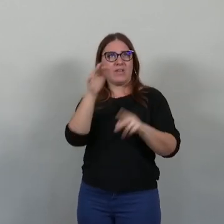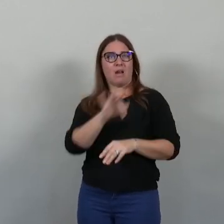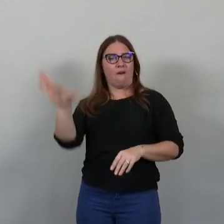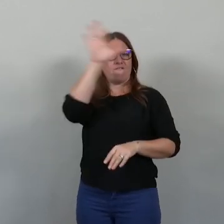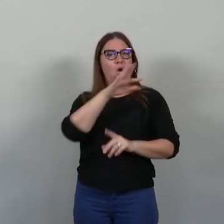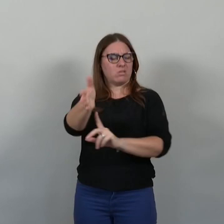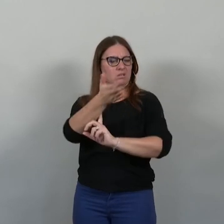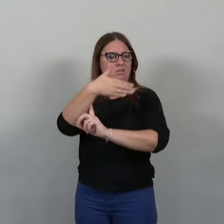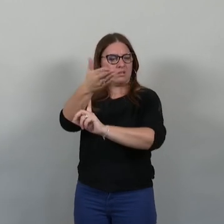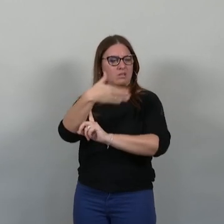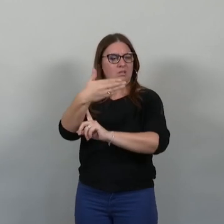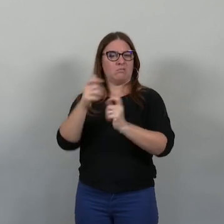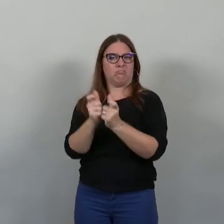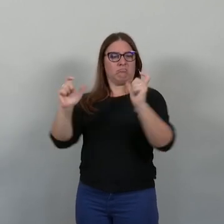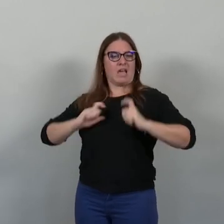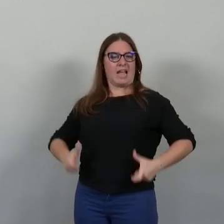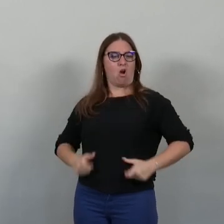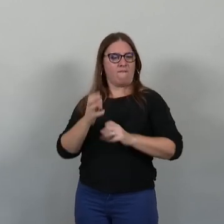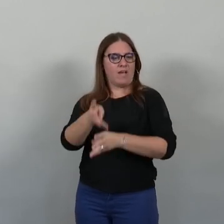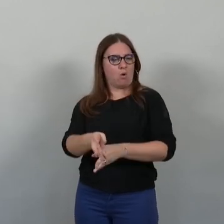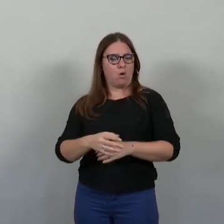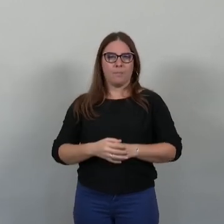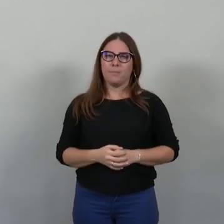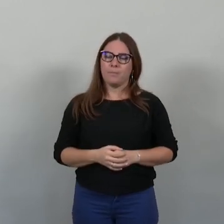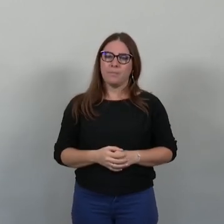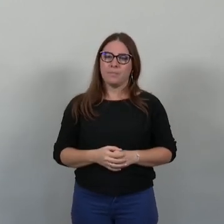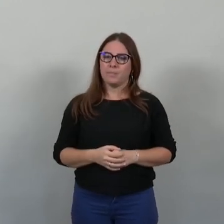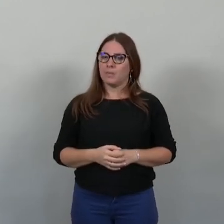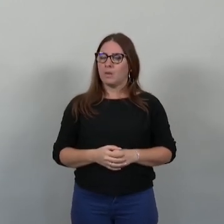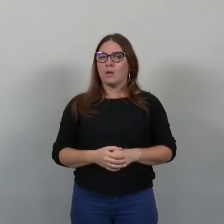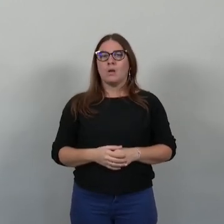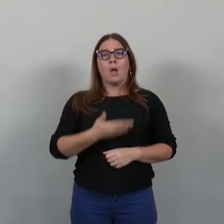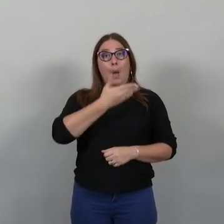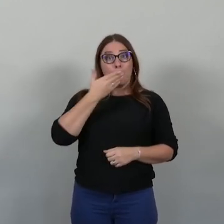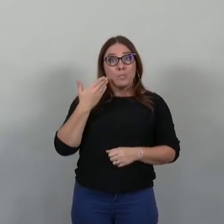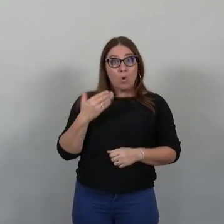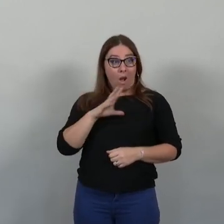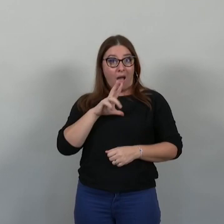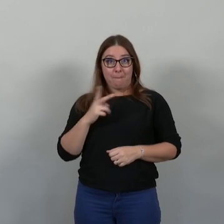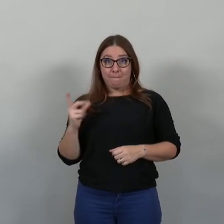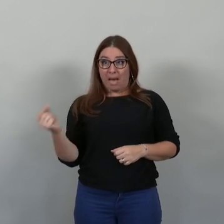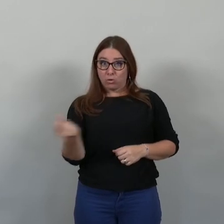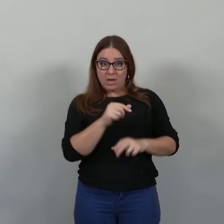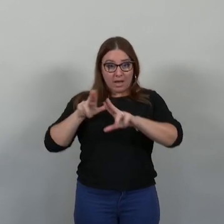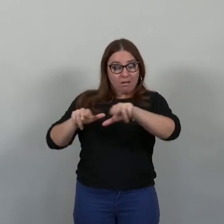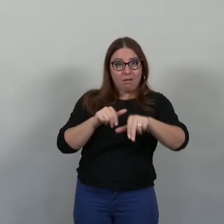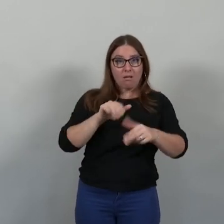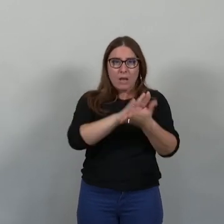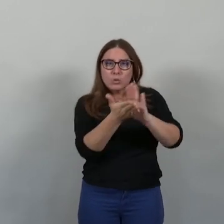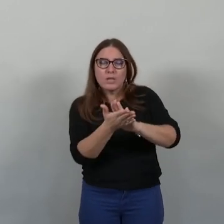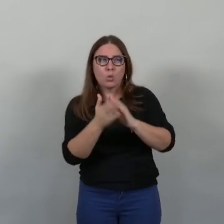de véloos au milieu de convention au lieu de conventionner avec les acteurs existant association